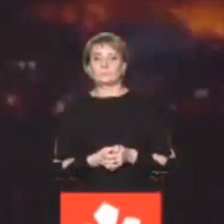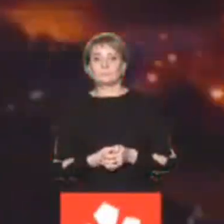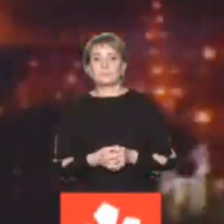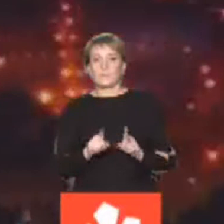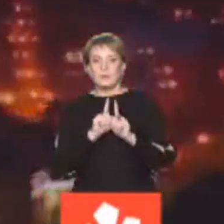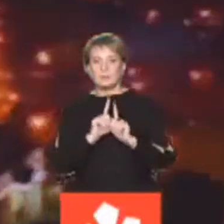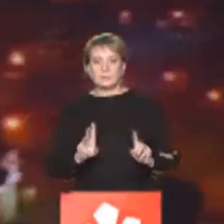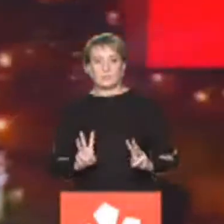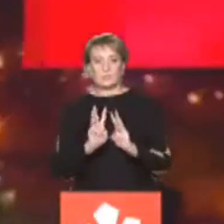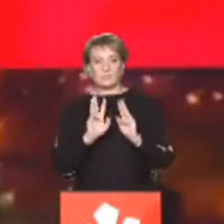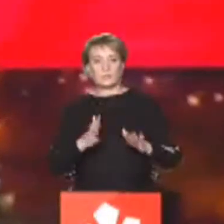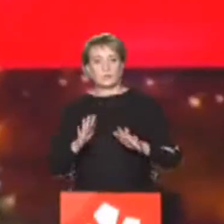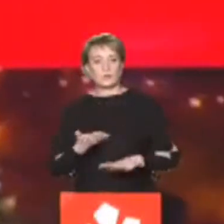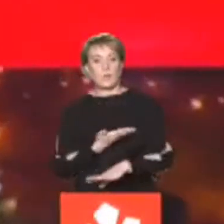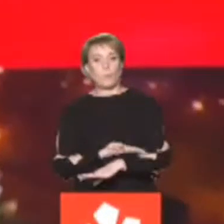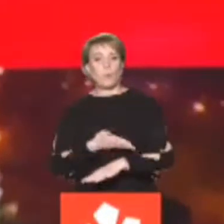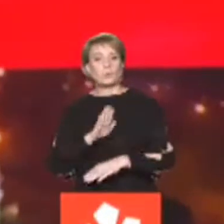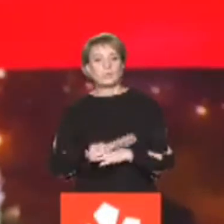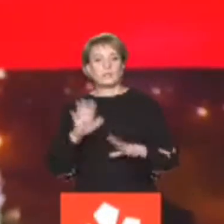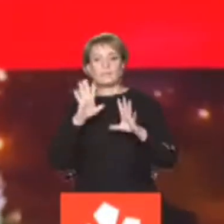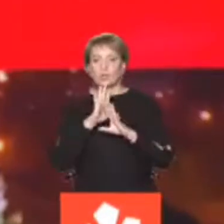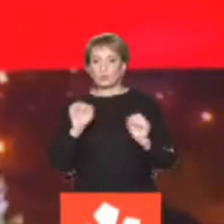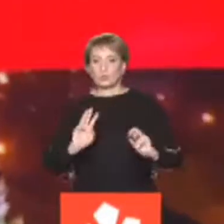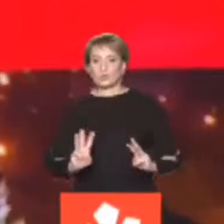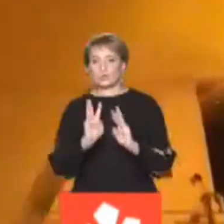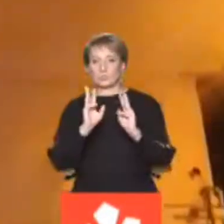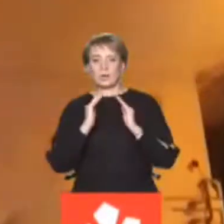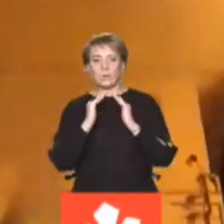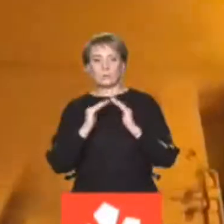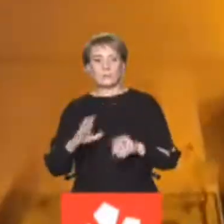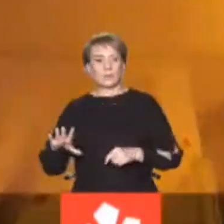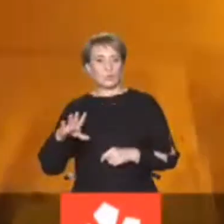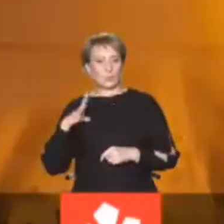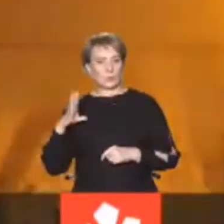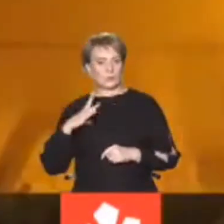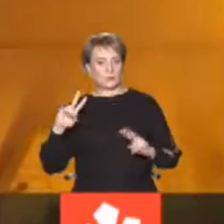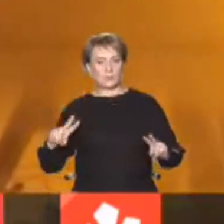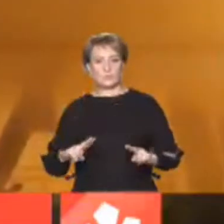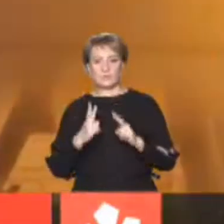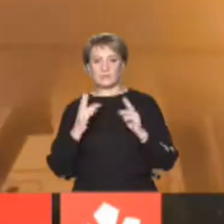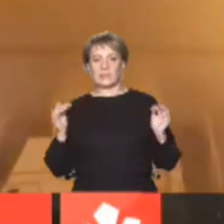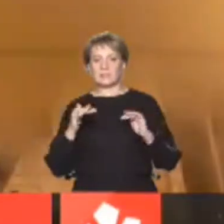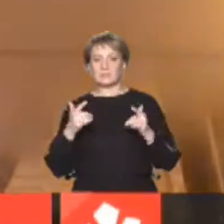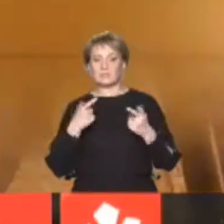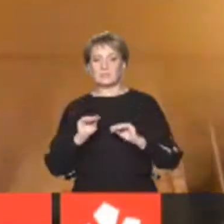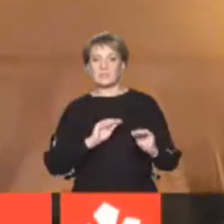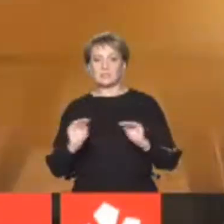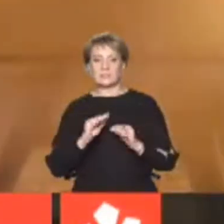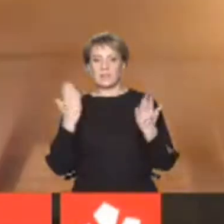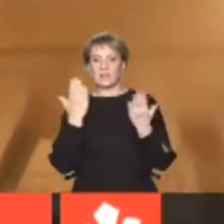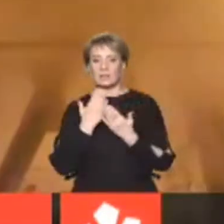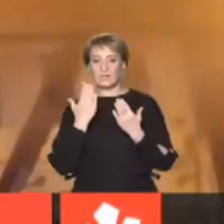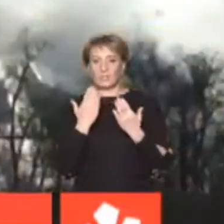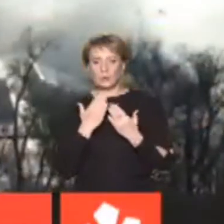Резонансна пожежа трапилася у Полтаві. Вночі загорілася будівля колишнього дворянського зібрання, де розміщувався